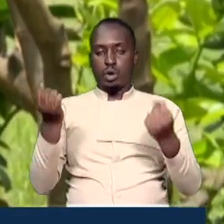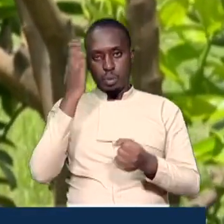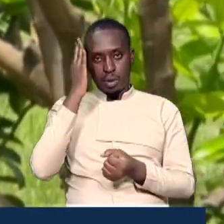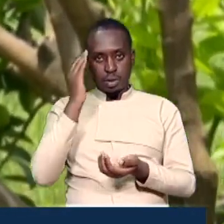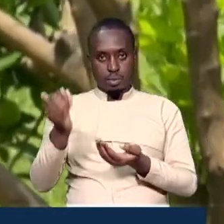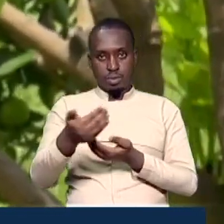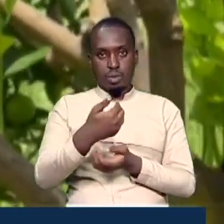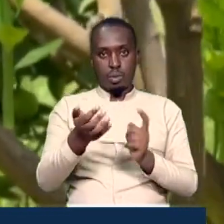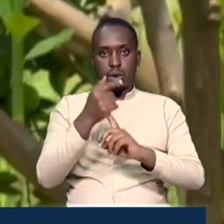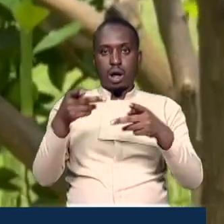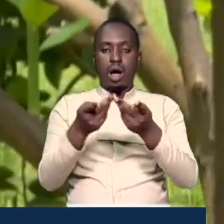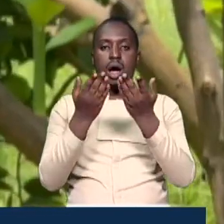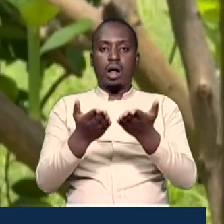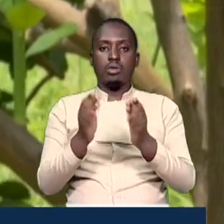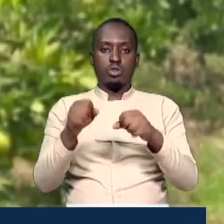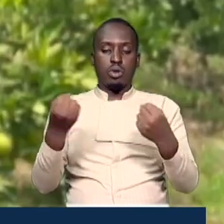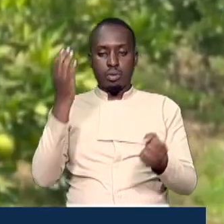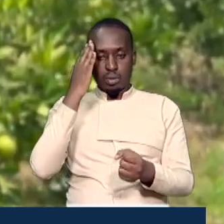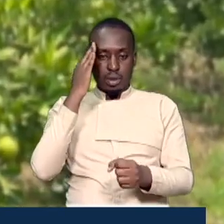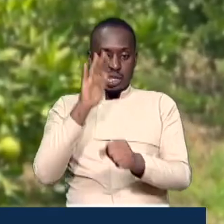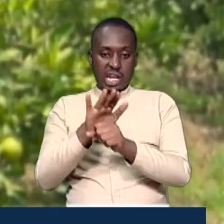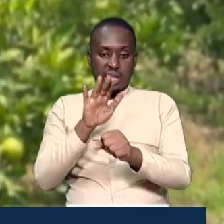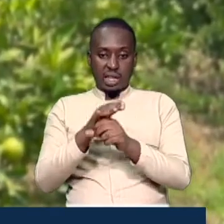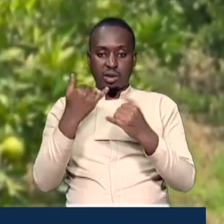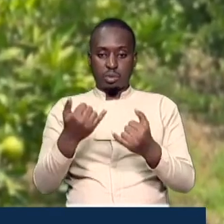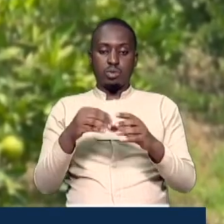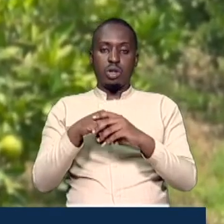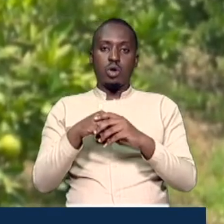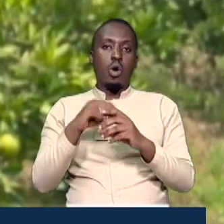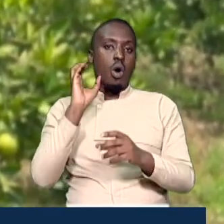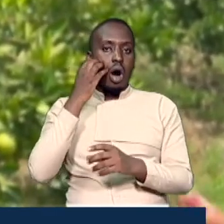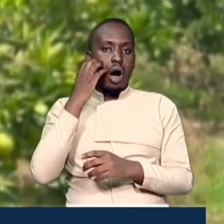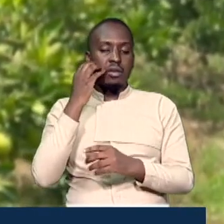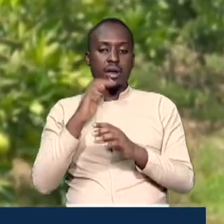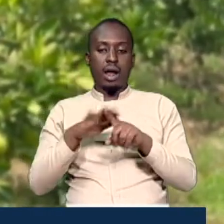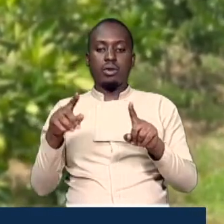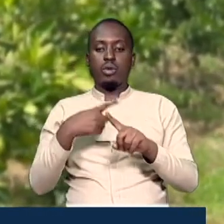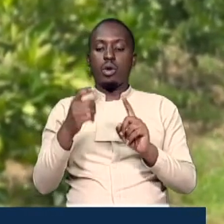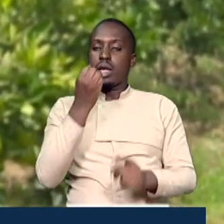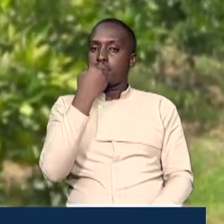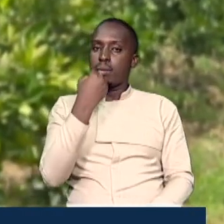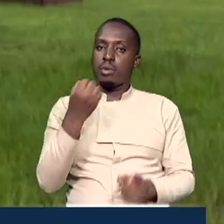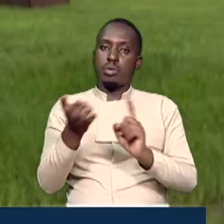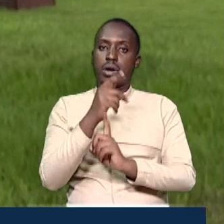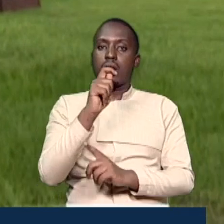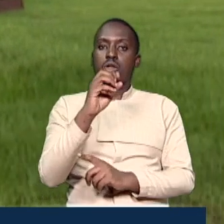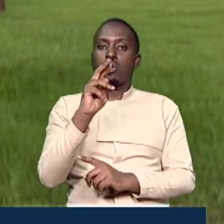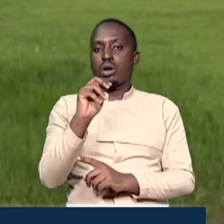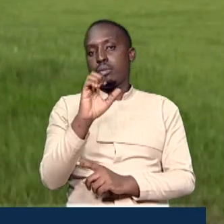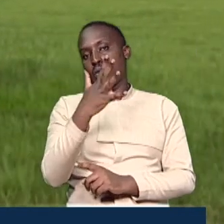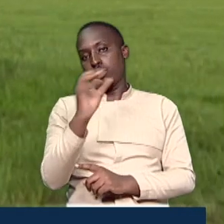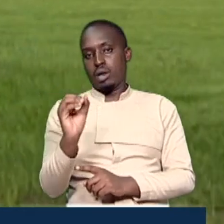y'umusaruro usarurwa muri iki cyanya. Cyane wabonye ko ubu turi kuri orange ariko ku myembe dusarura imyembe dushobora gusarura na toni 50. Nibiyaga